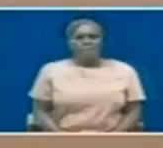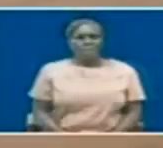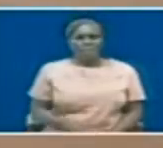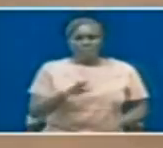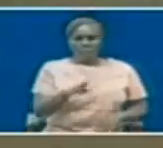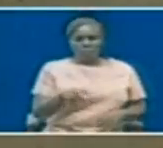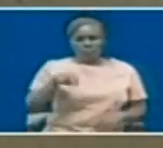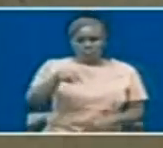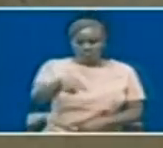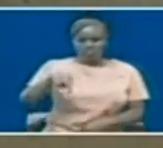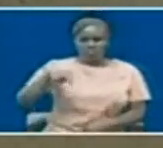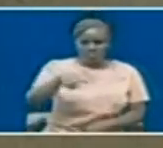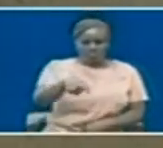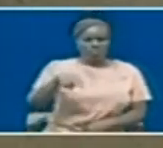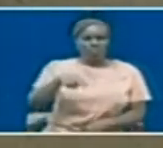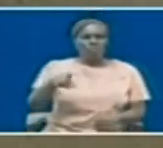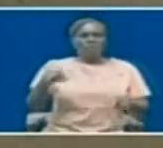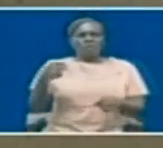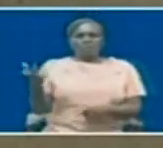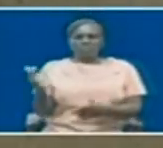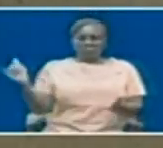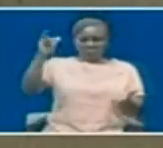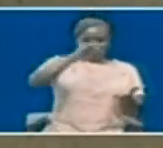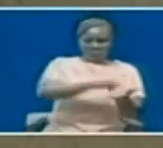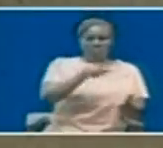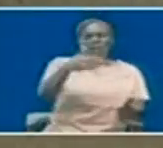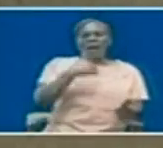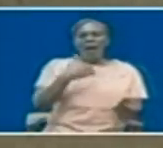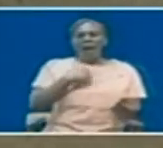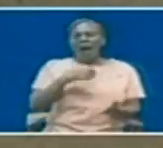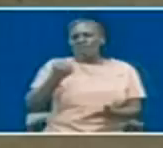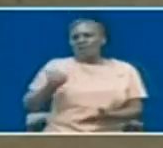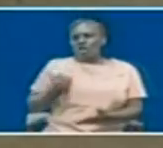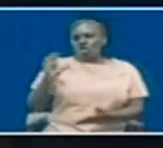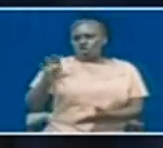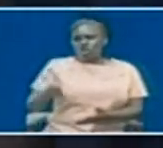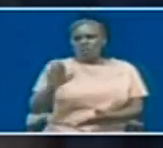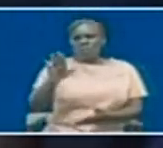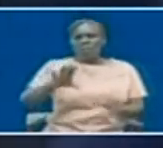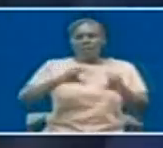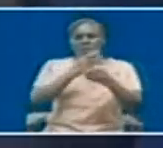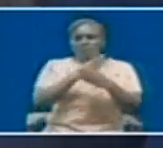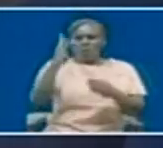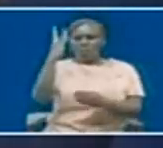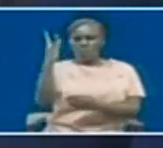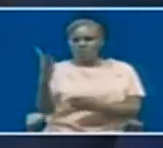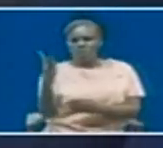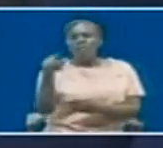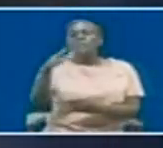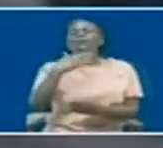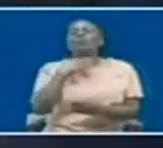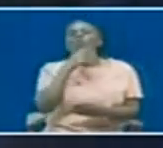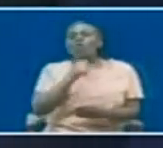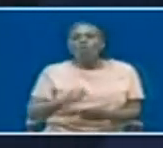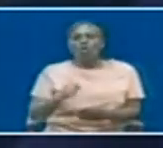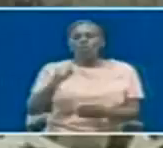siku pili. Hasna Dahir anawasili akiwa ameandamana na mwanawe wa kidato cha 4. Akiwa na umri